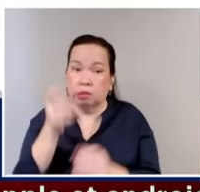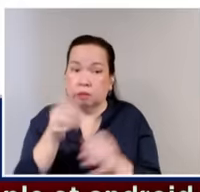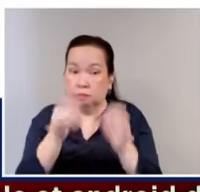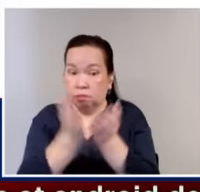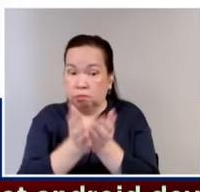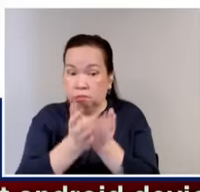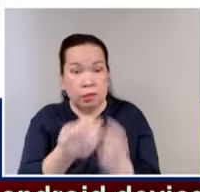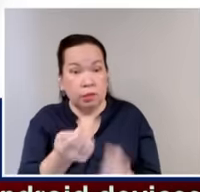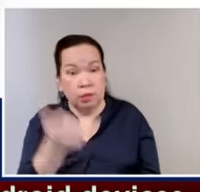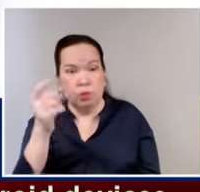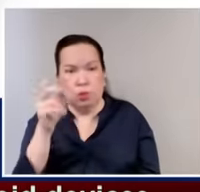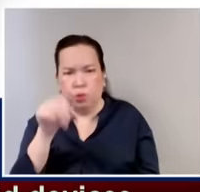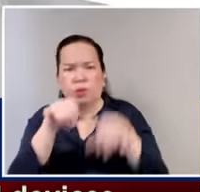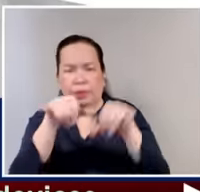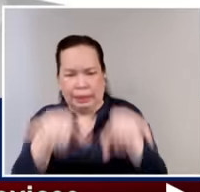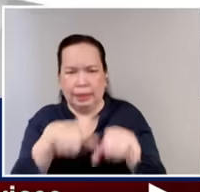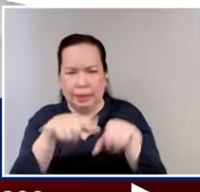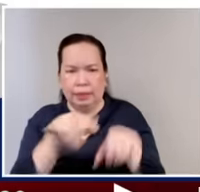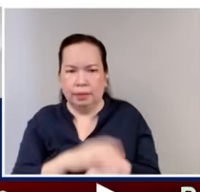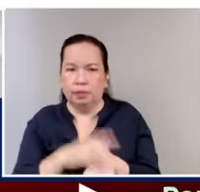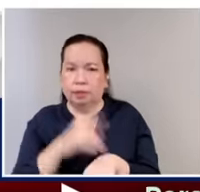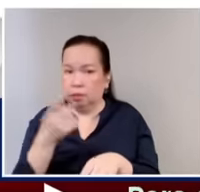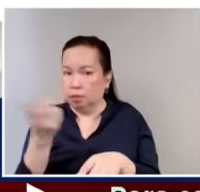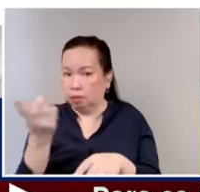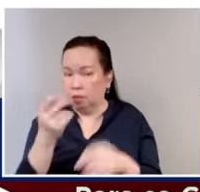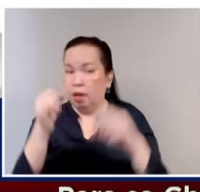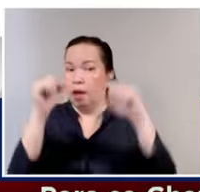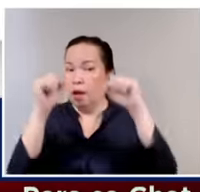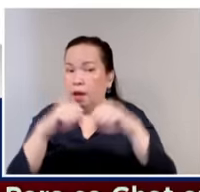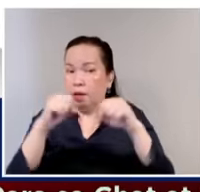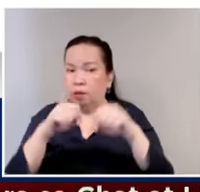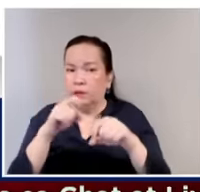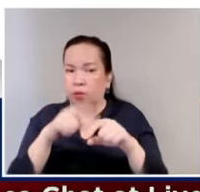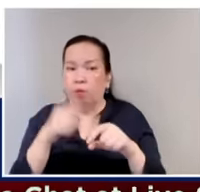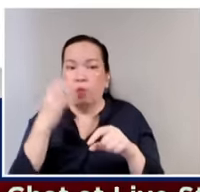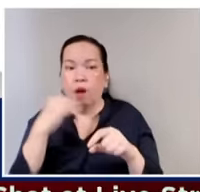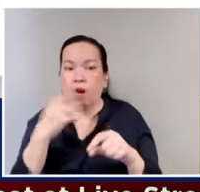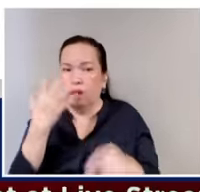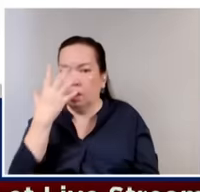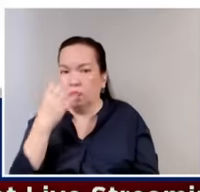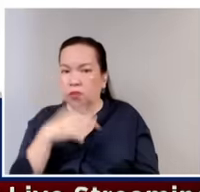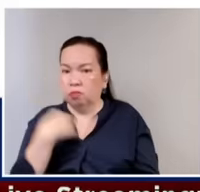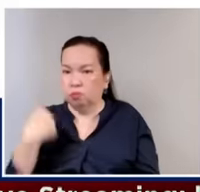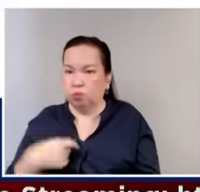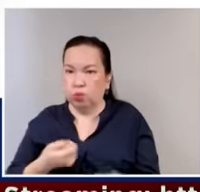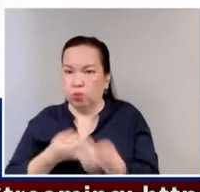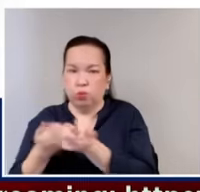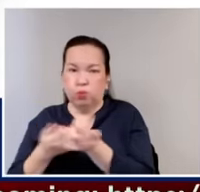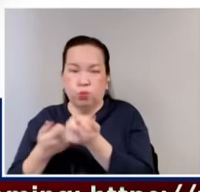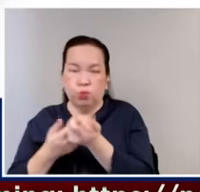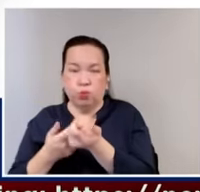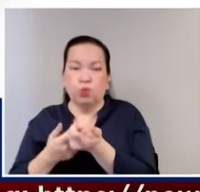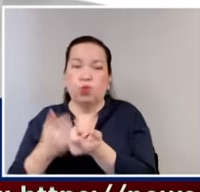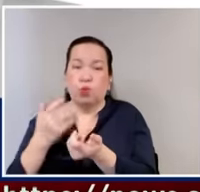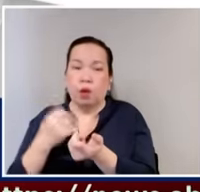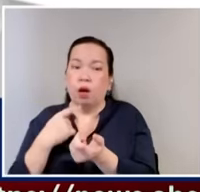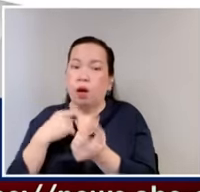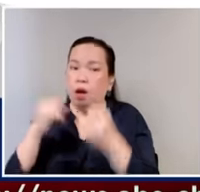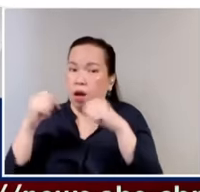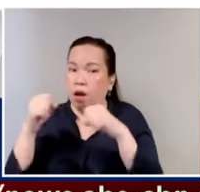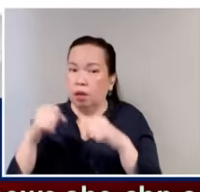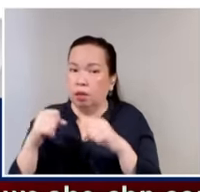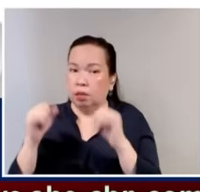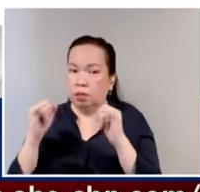nasabing bahura. So dun sa usapin na yun, lumabas na kaya nila winater cannon, eh kasi ang kasunduan ng status ko, di